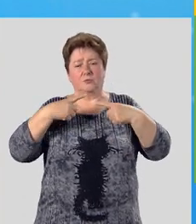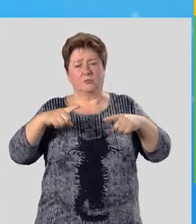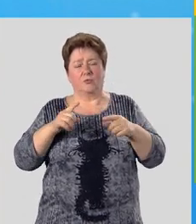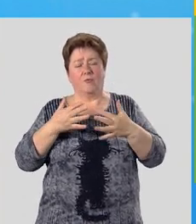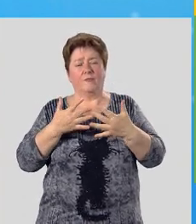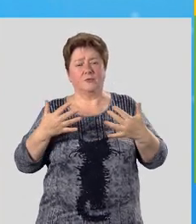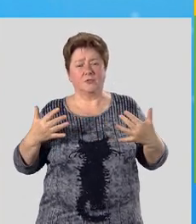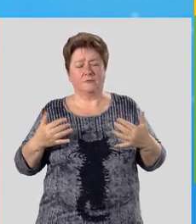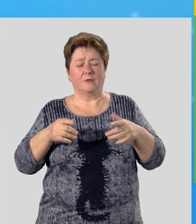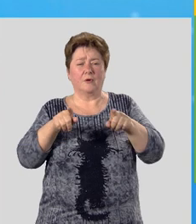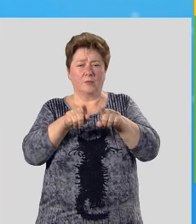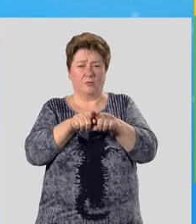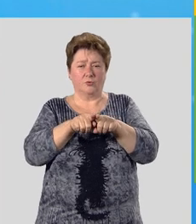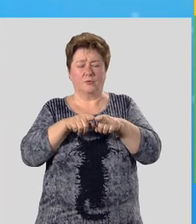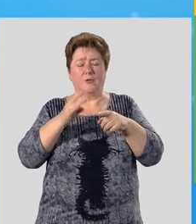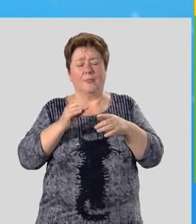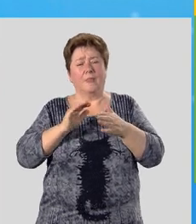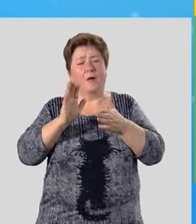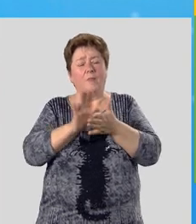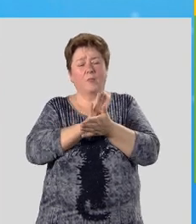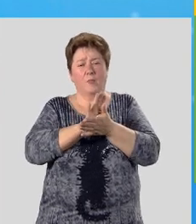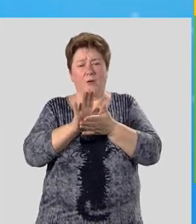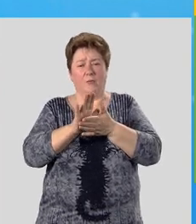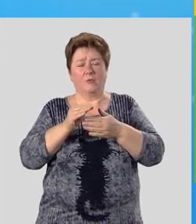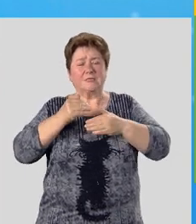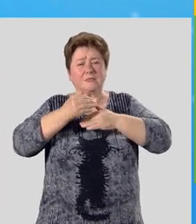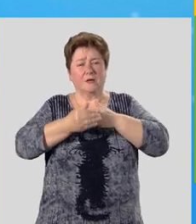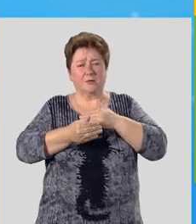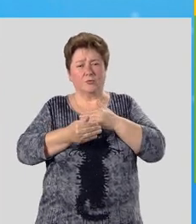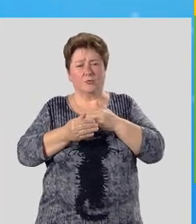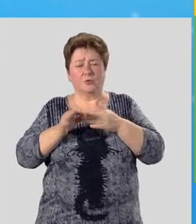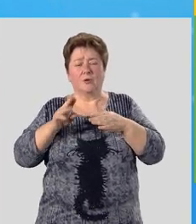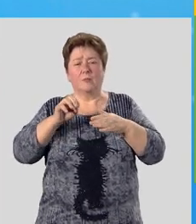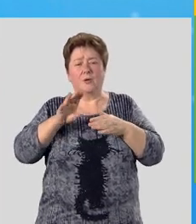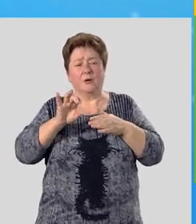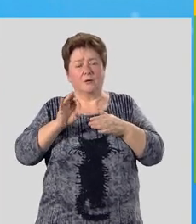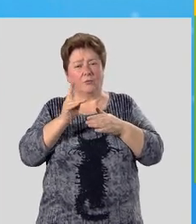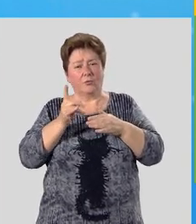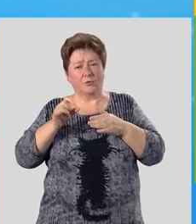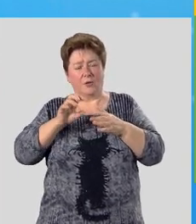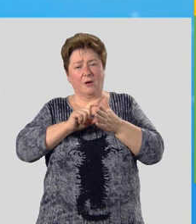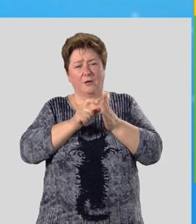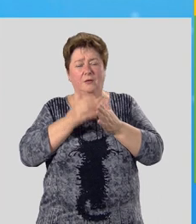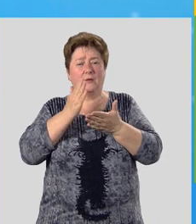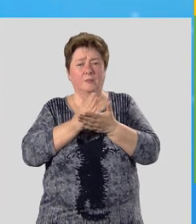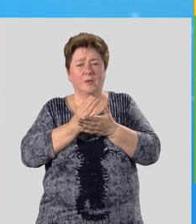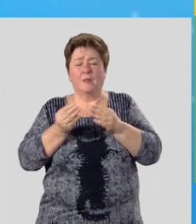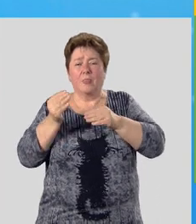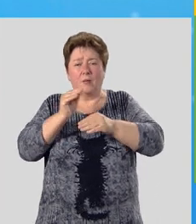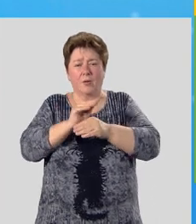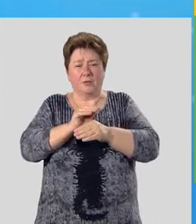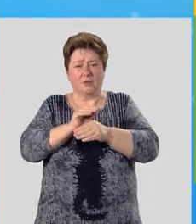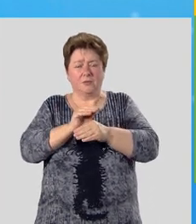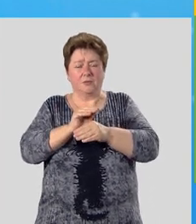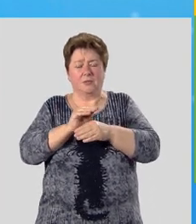другого вещества, похожего на целлюлозу. Снаружи прокариотная клетка может иметь